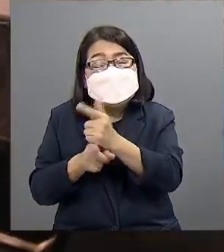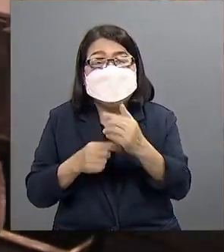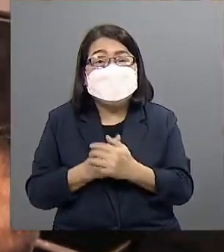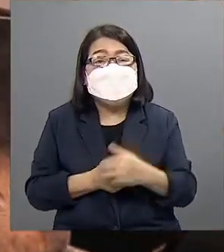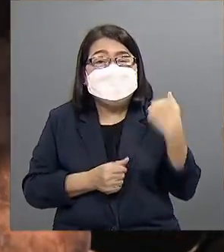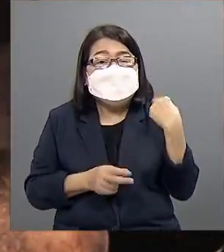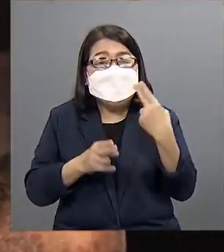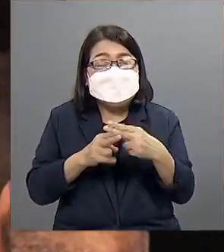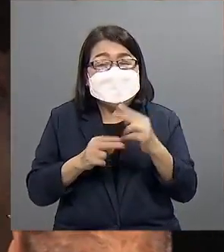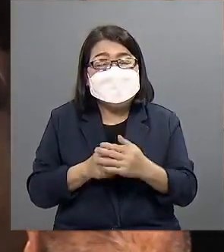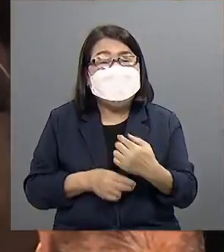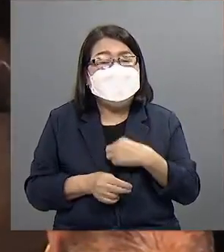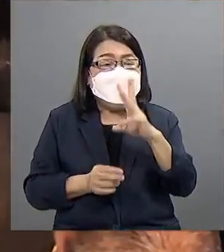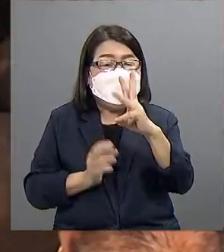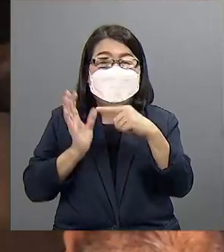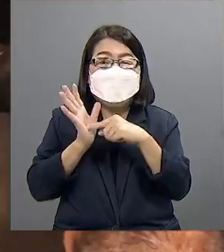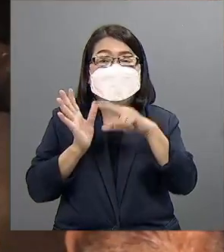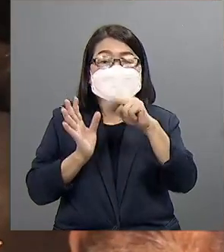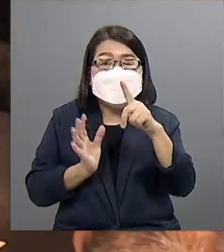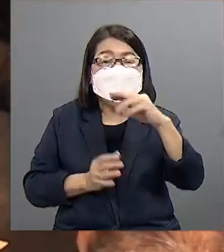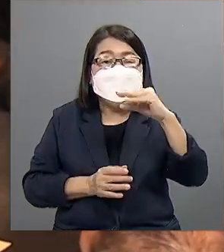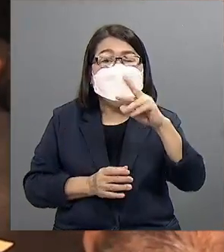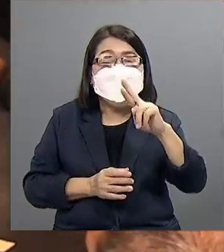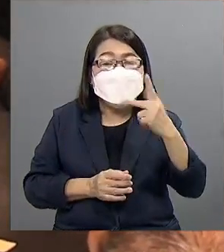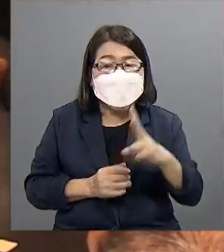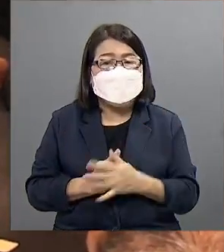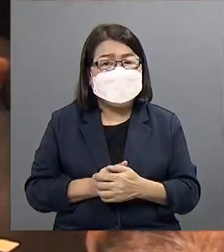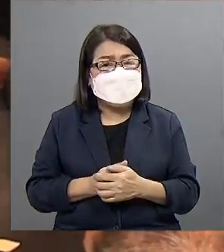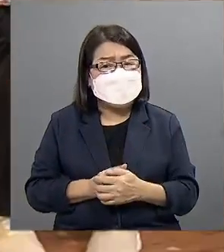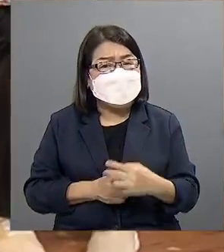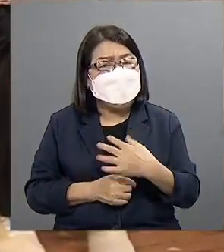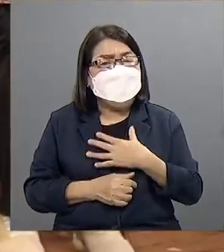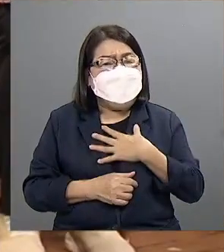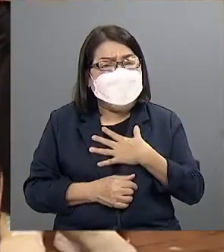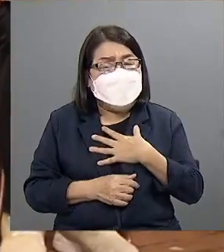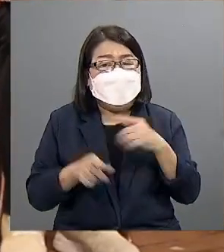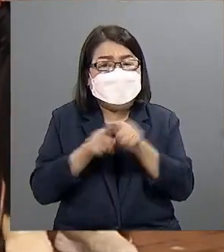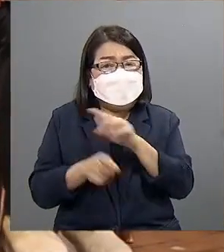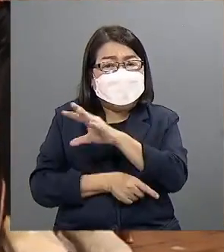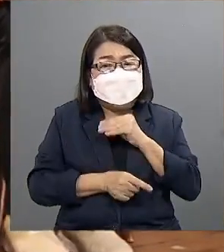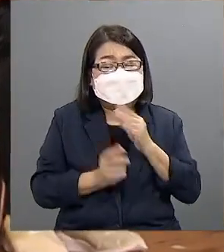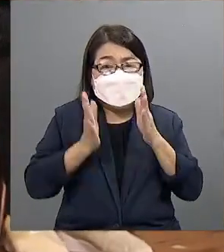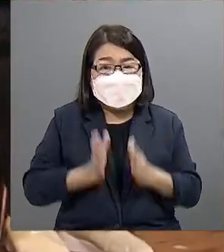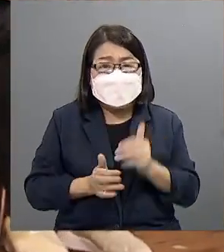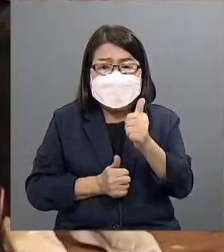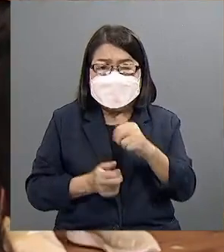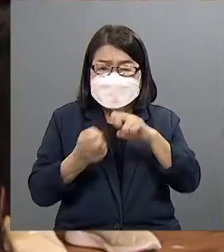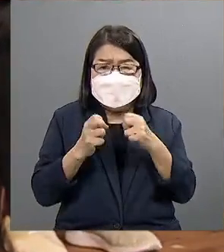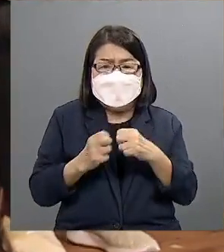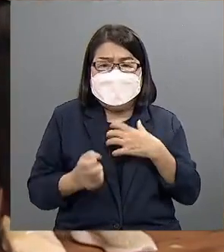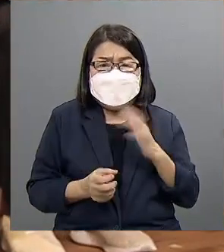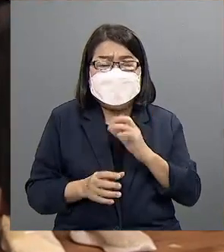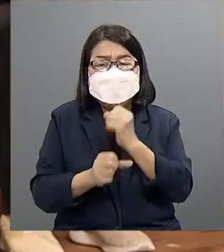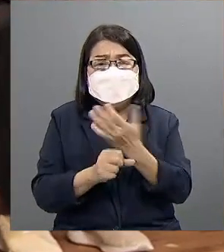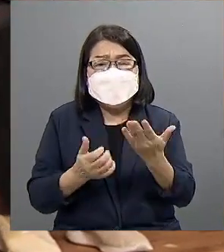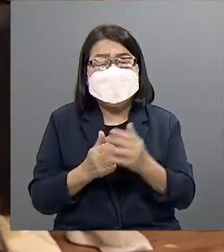ไรให้เกิดความปลอดภัยทั้งคนและช้างอยู่ร่วมกันได้ขณะเดียวกันโรคนี้ก็สามารถแพร่ลงไปสู่สิ่งแว